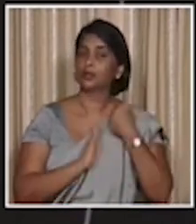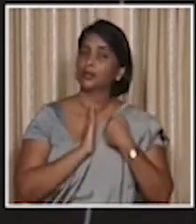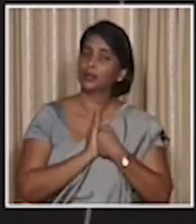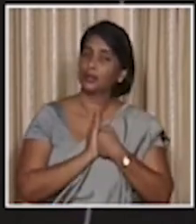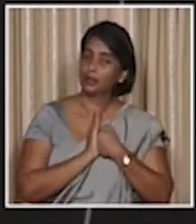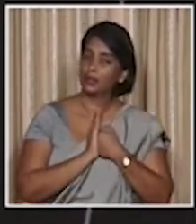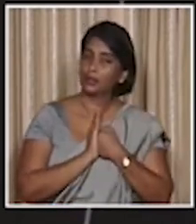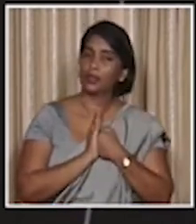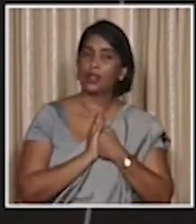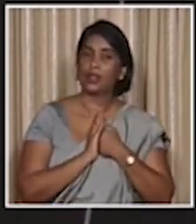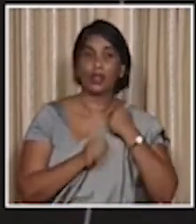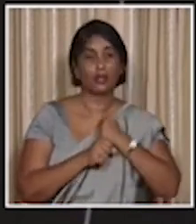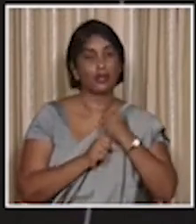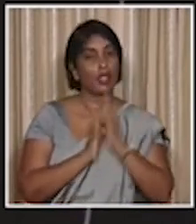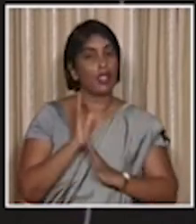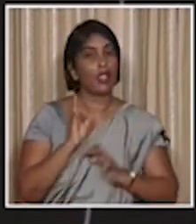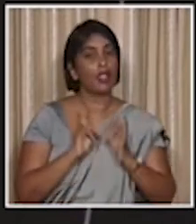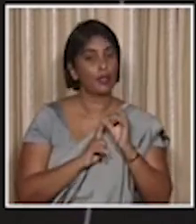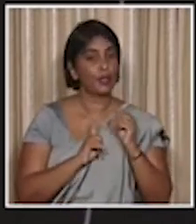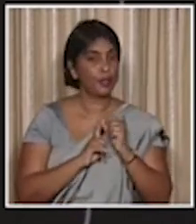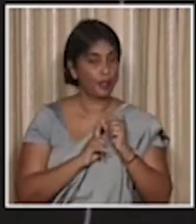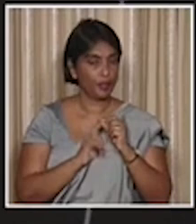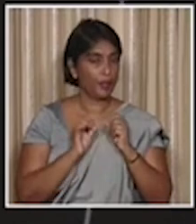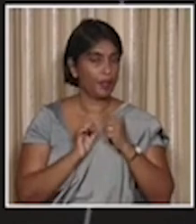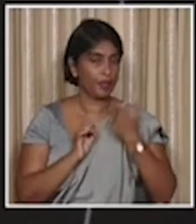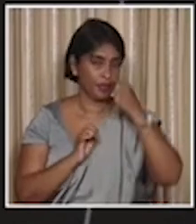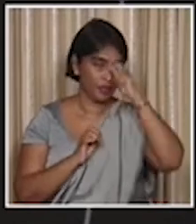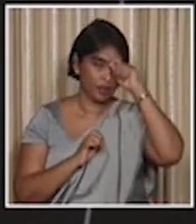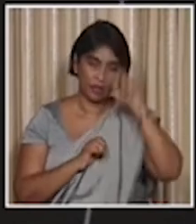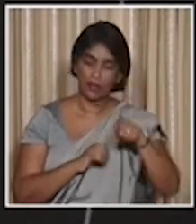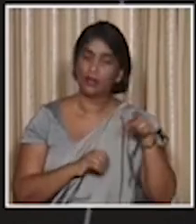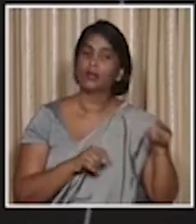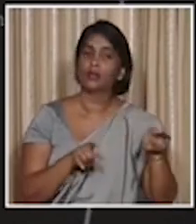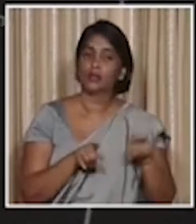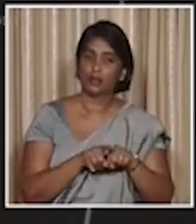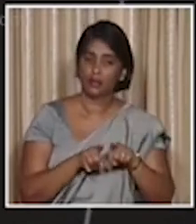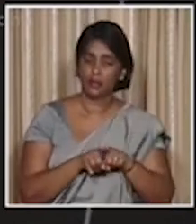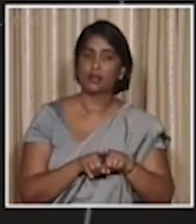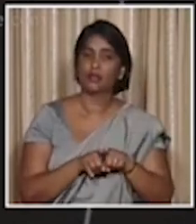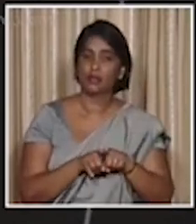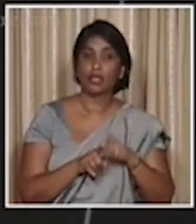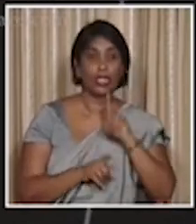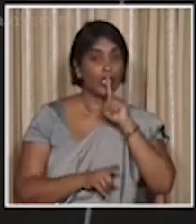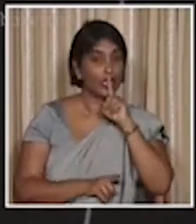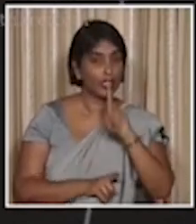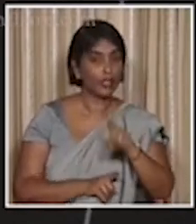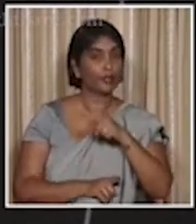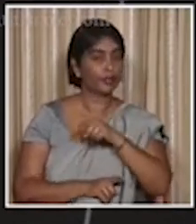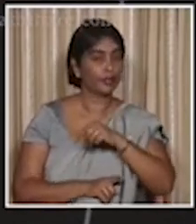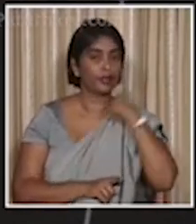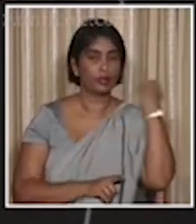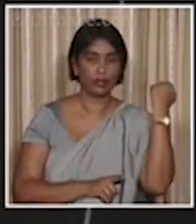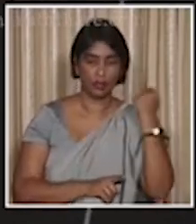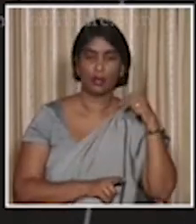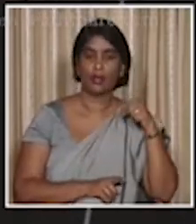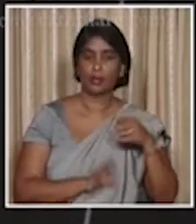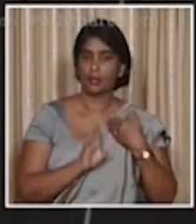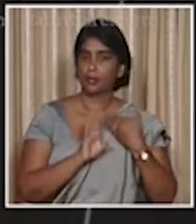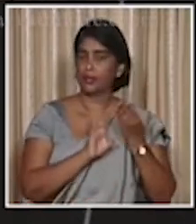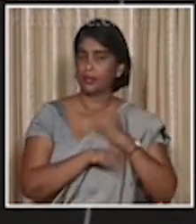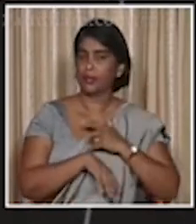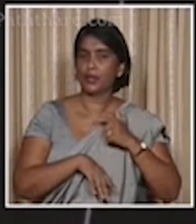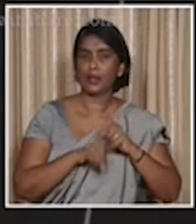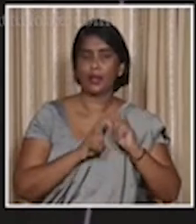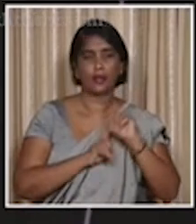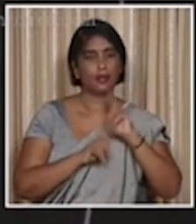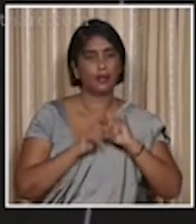ගරු රාජ්‍ය ඇමතිතුමා ප්‍රමිත බණ්ඩාරතිලකෝන් මැතිතුමා කියපු ඒ කතාව මේ පහුගිය කාලේ